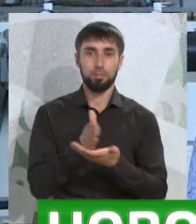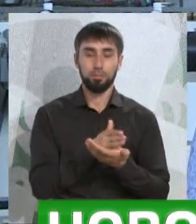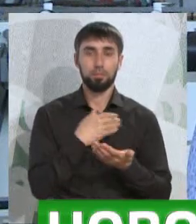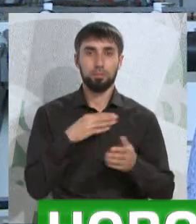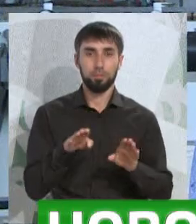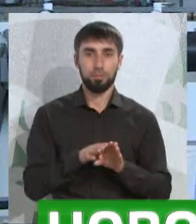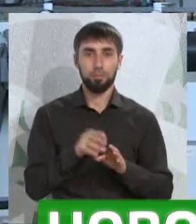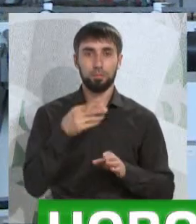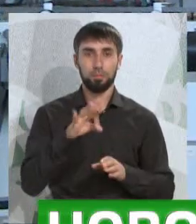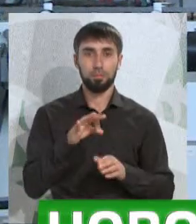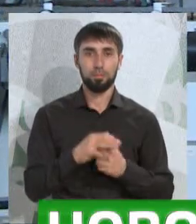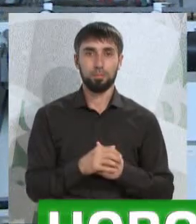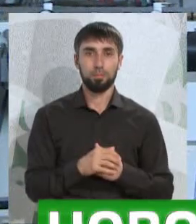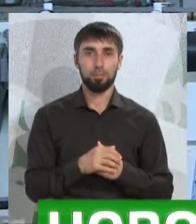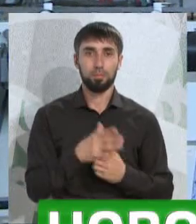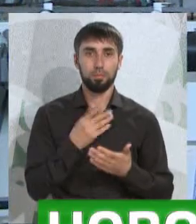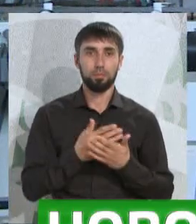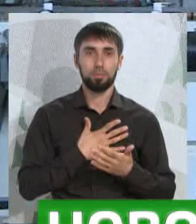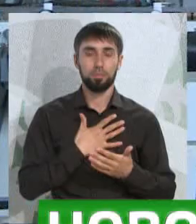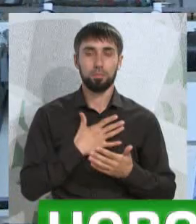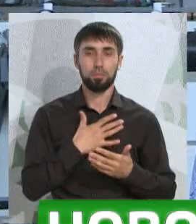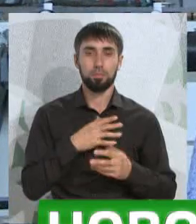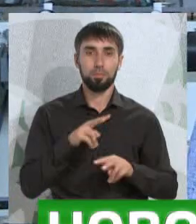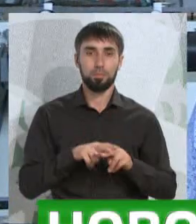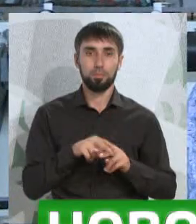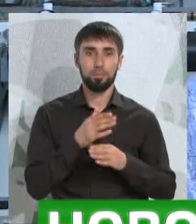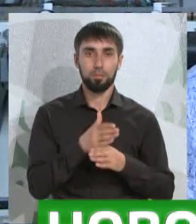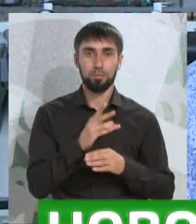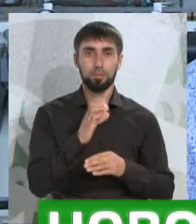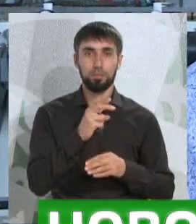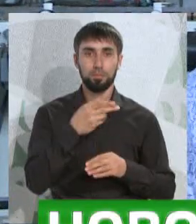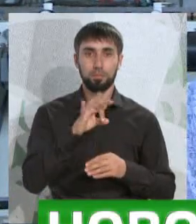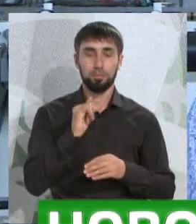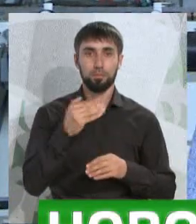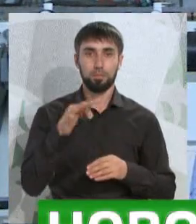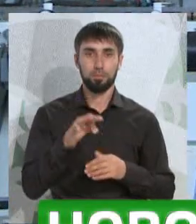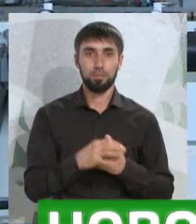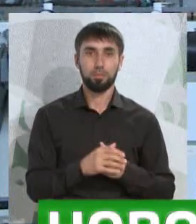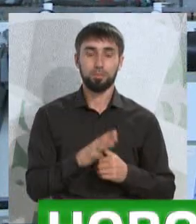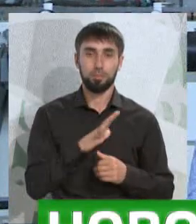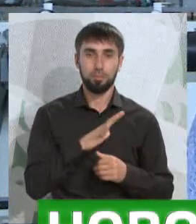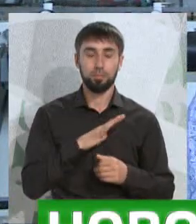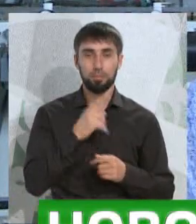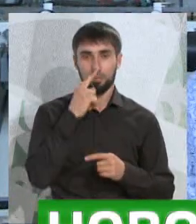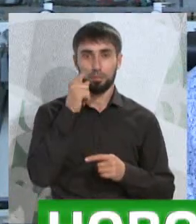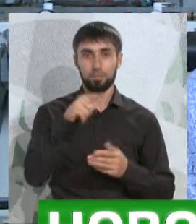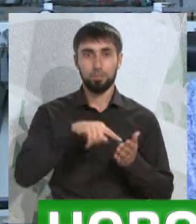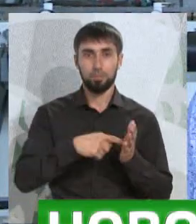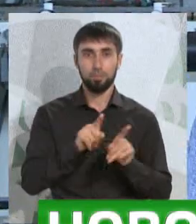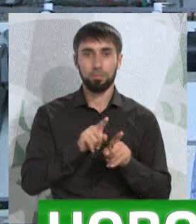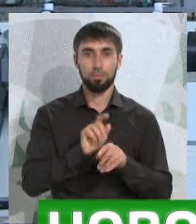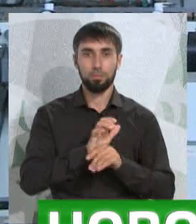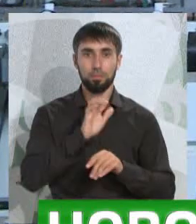так уже по наше местонахождение – это СКФО, ЮФО, ну и дальние точки тоже мы отправляли,